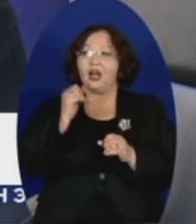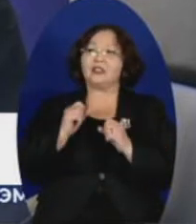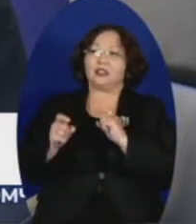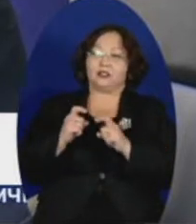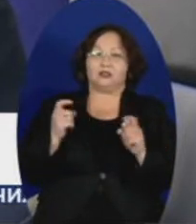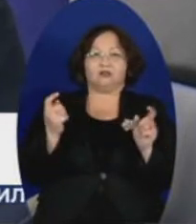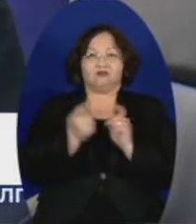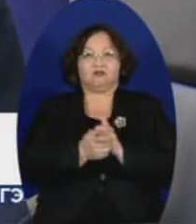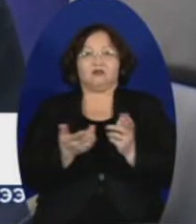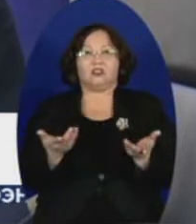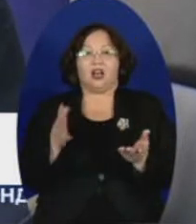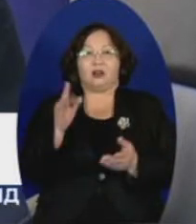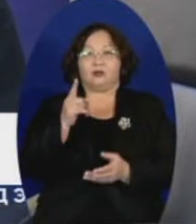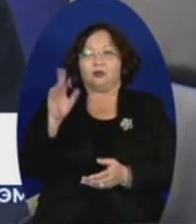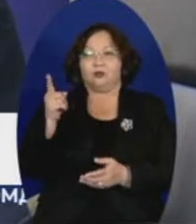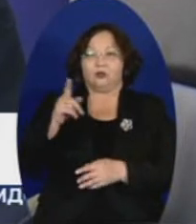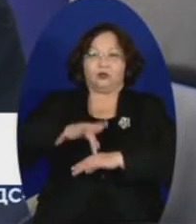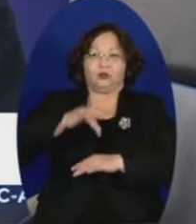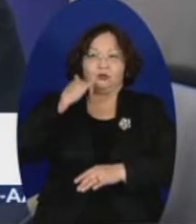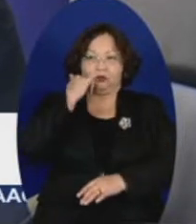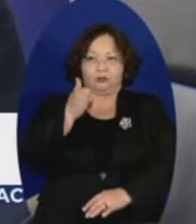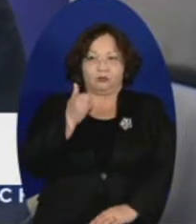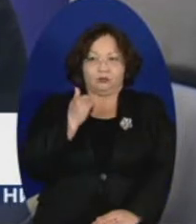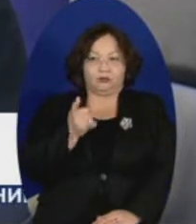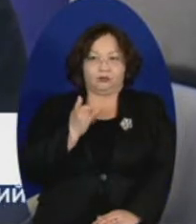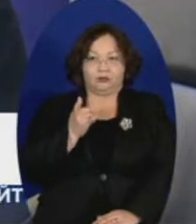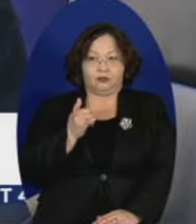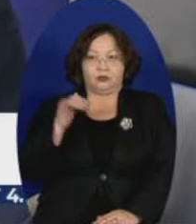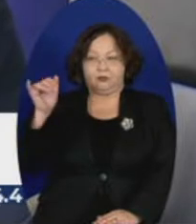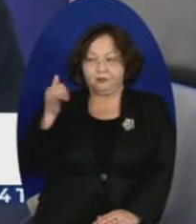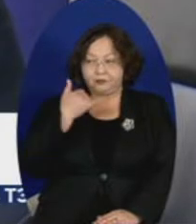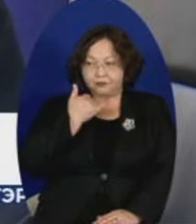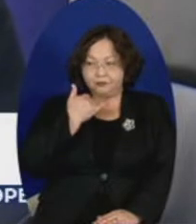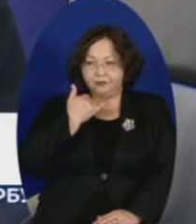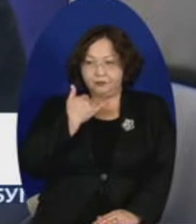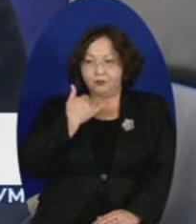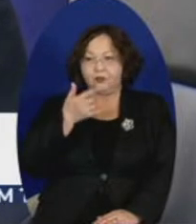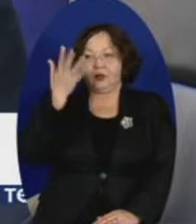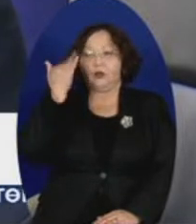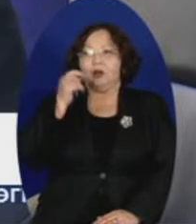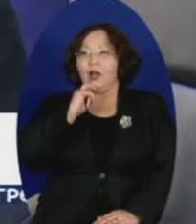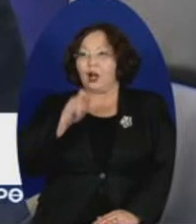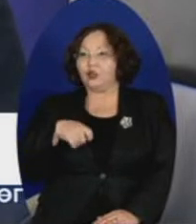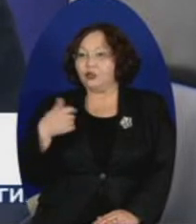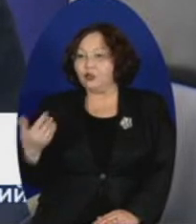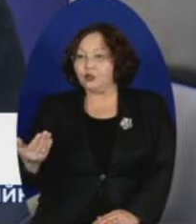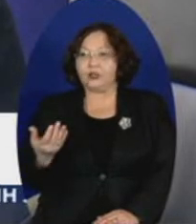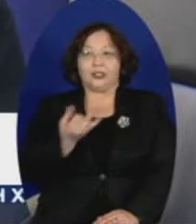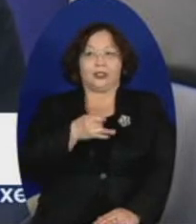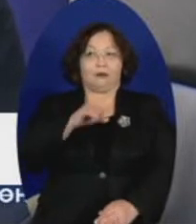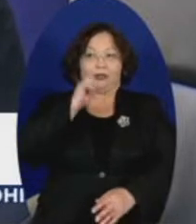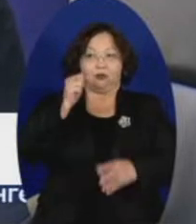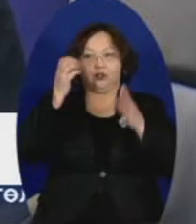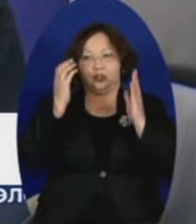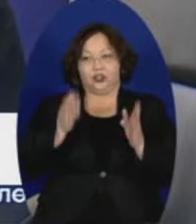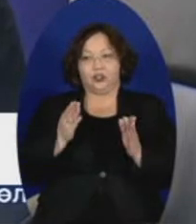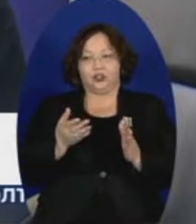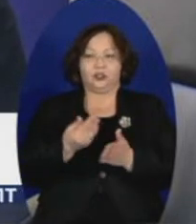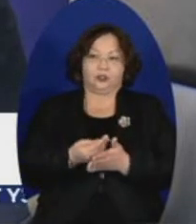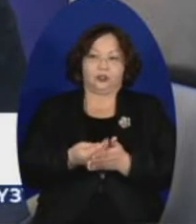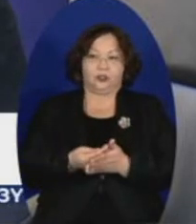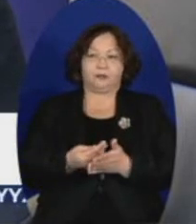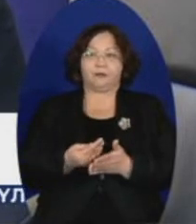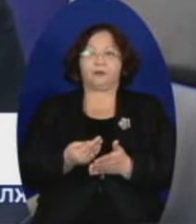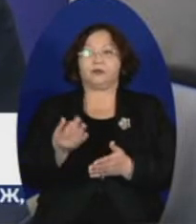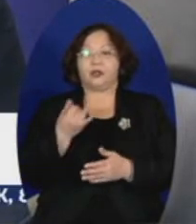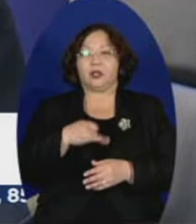Одоо тэр 11.1 төр дуудлагыг ингэж хүлээж байгаа. Иргэд хэд өдрийн дотор хариу өгөхдөө ингэж шийдвэрлэх. Гэт энэ